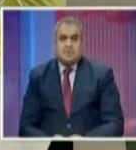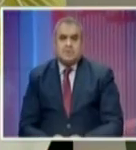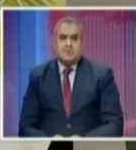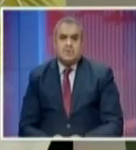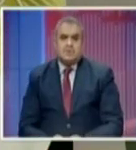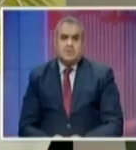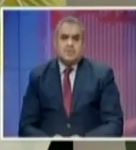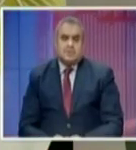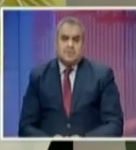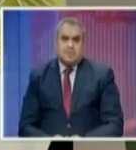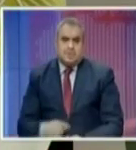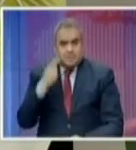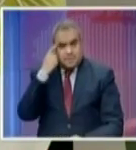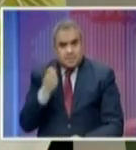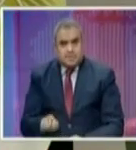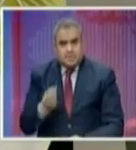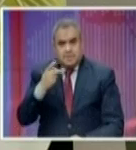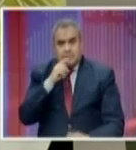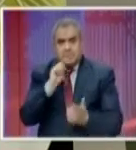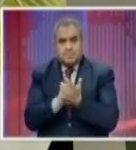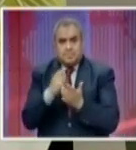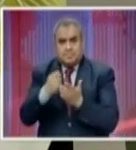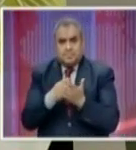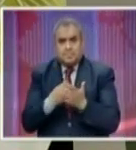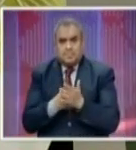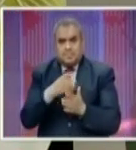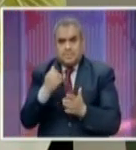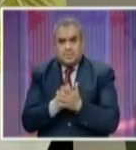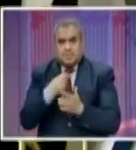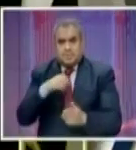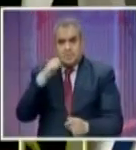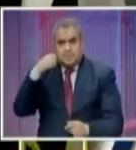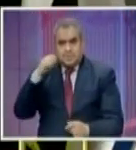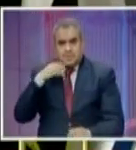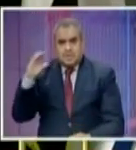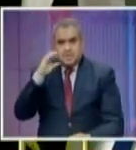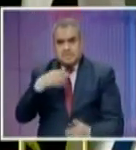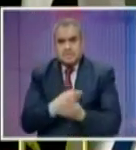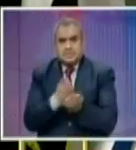الشعر النقطة بتاعي قدام سيد رئيس الجمهورية.